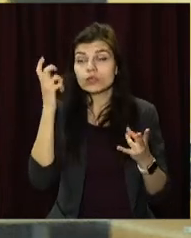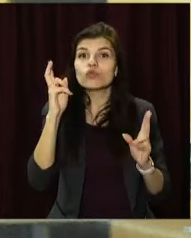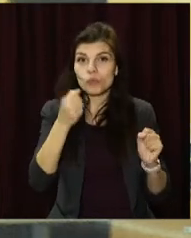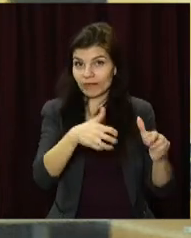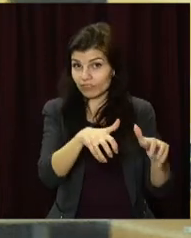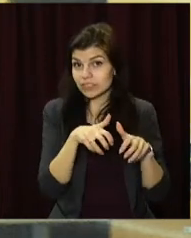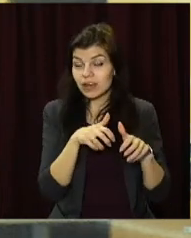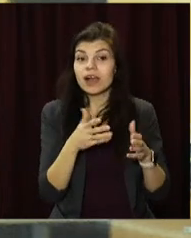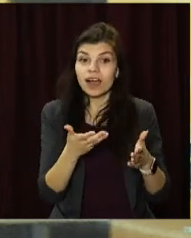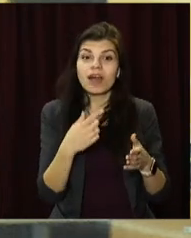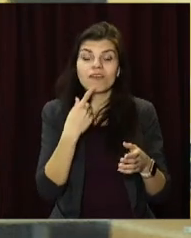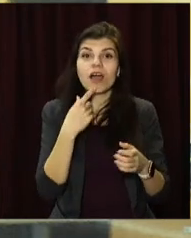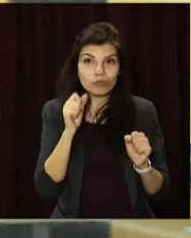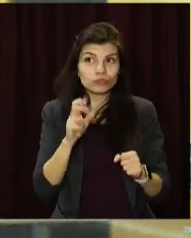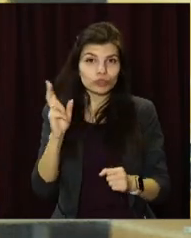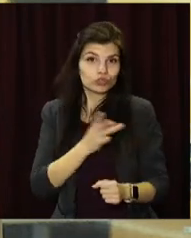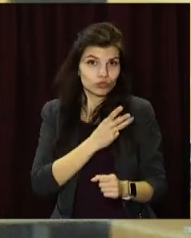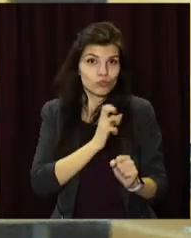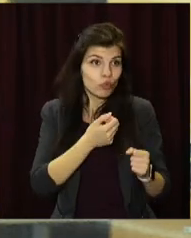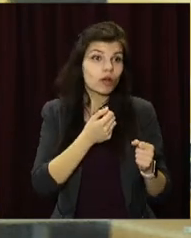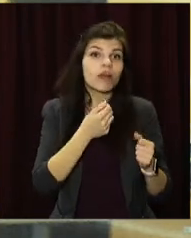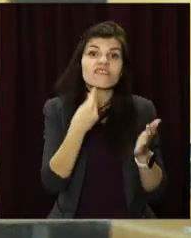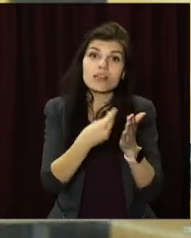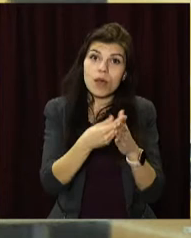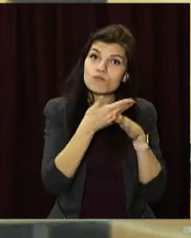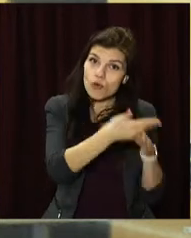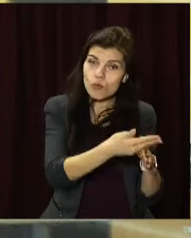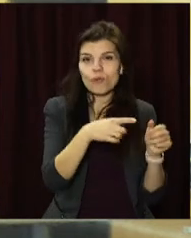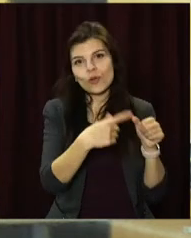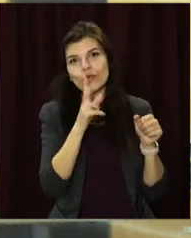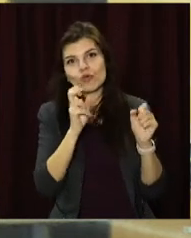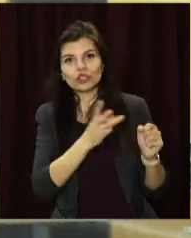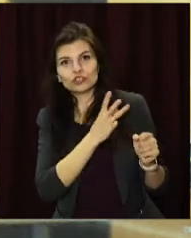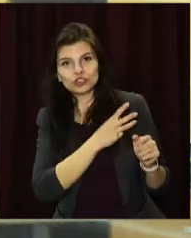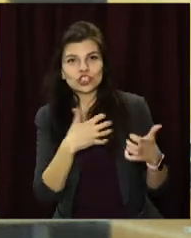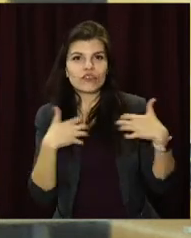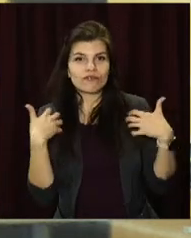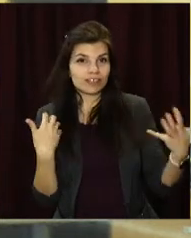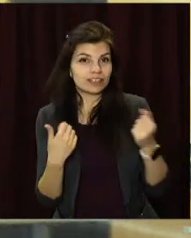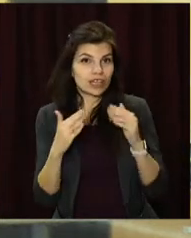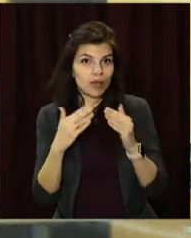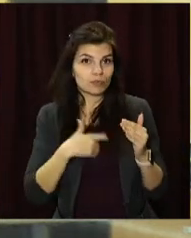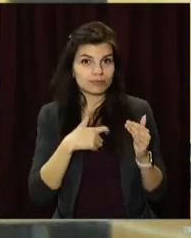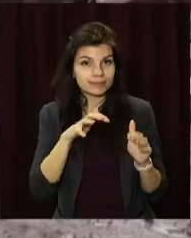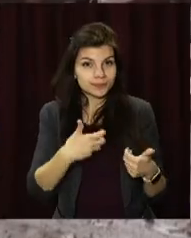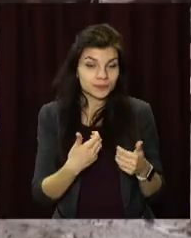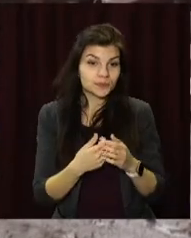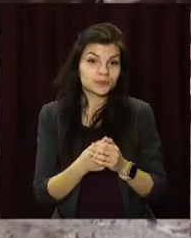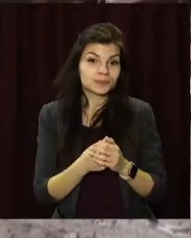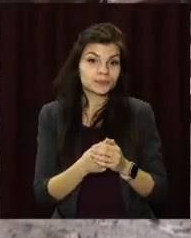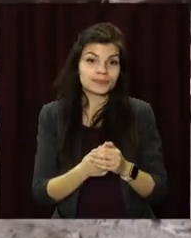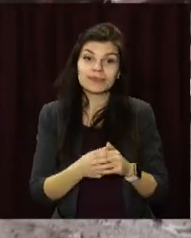забрати чотирилапого, а й допомогти іншим тваринам фінансово. Більше розкаже наша Дар'я Пшенична.